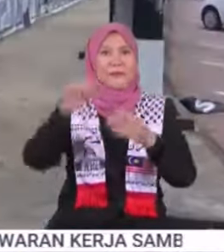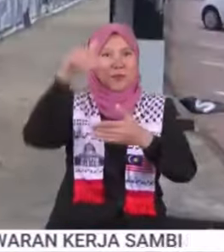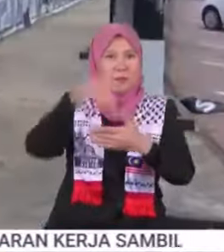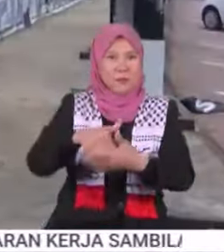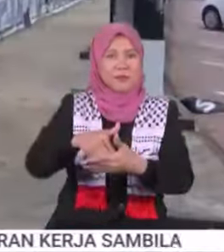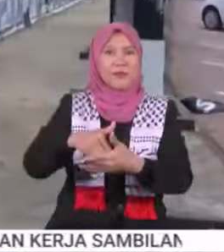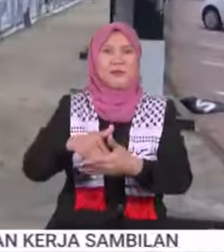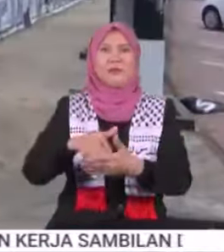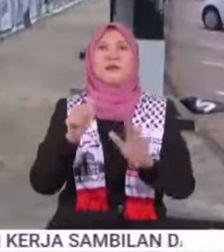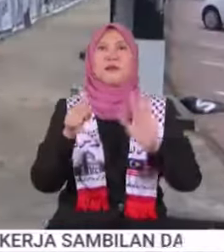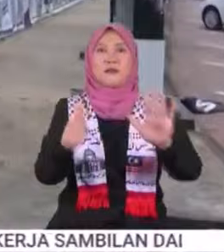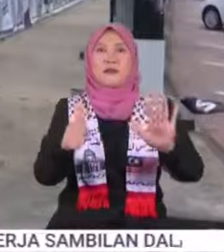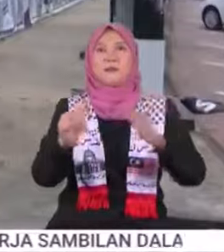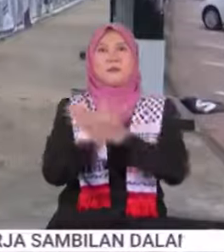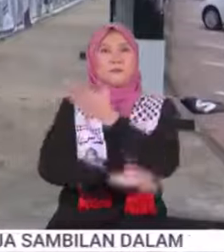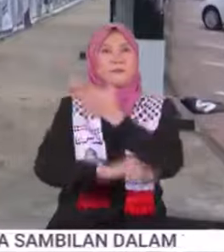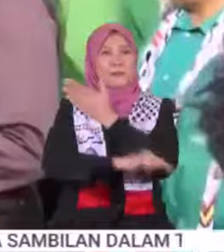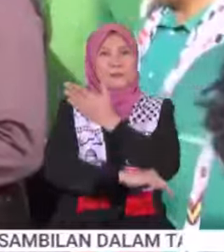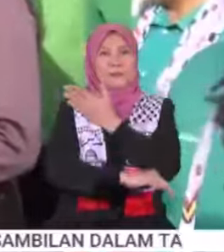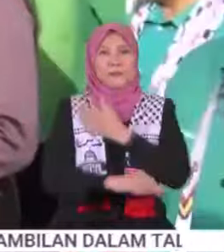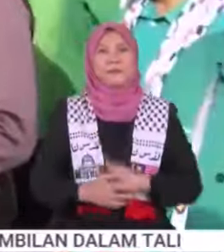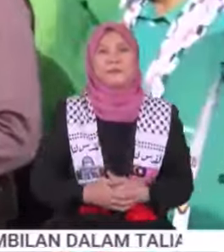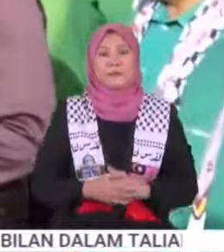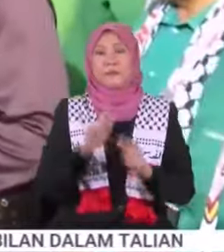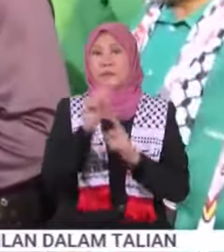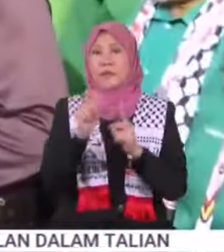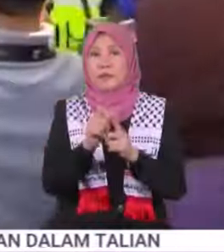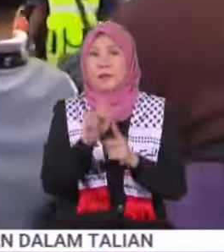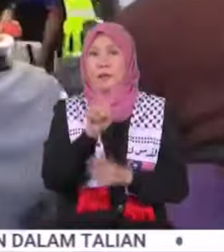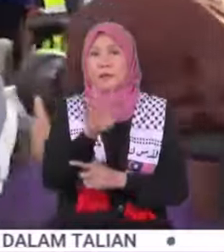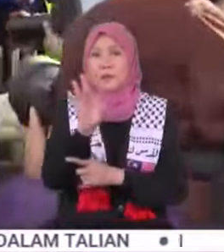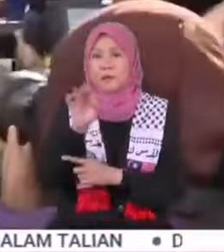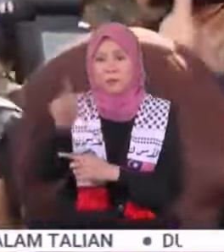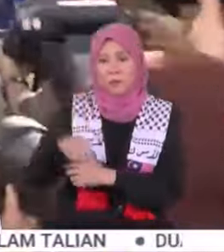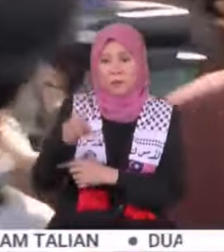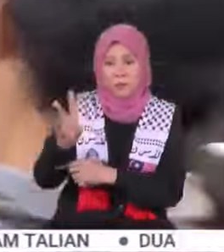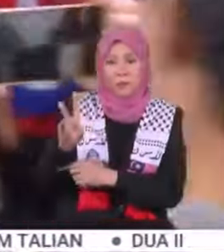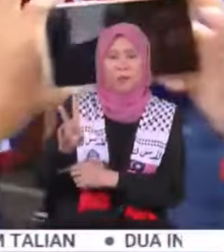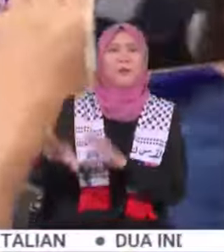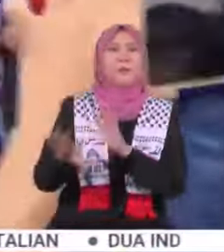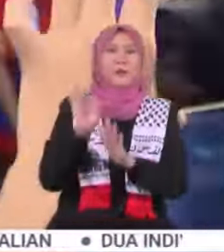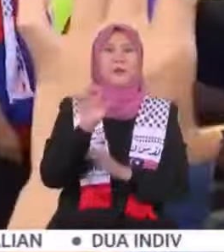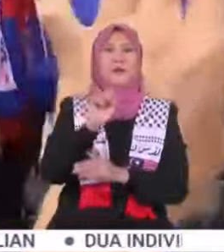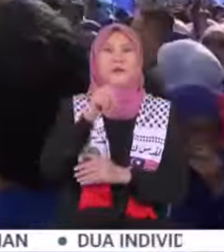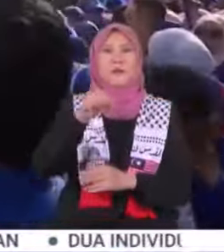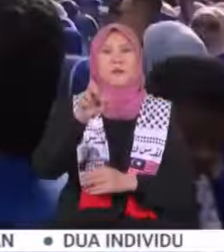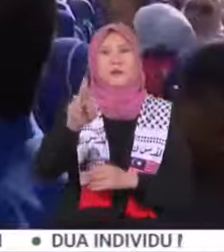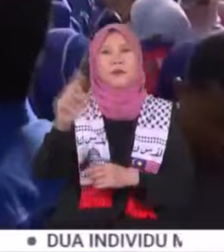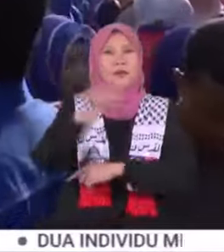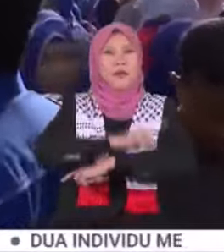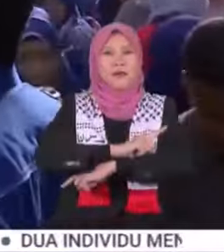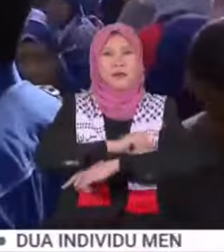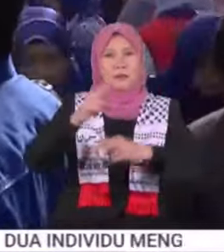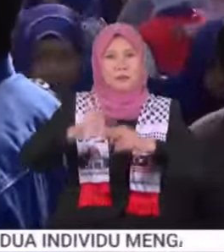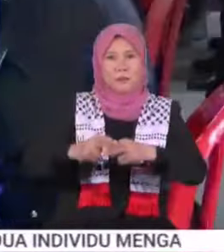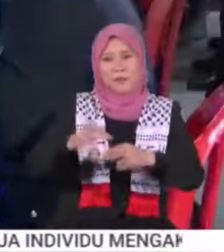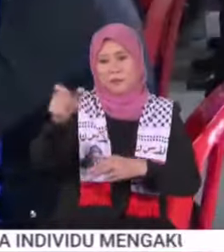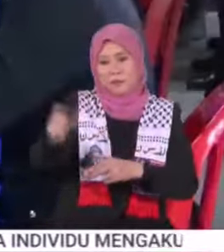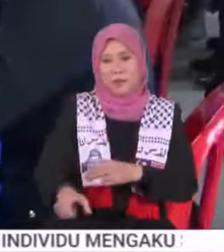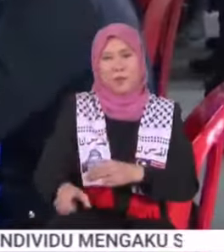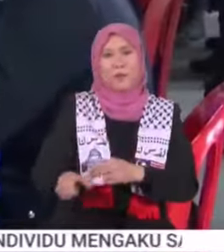raya umum di 6 negeri berkenaan. Tarikh 29 Julai dipilih SPR sebagai hari penamaan